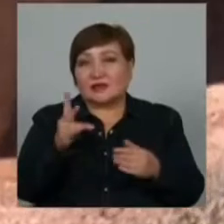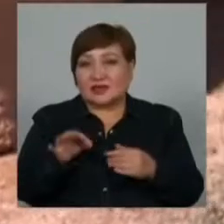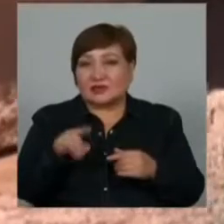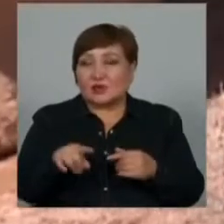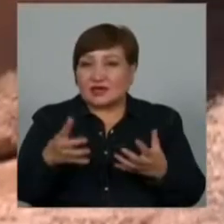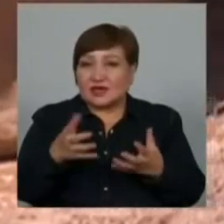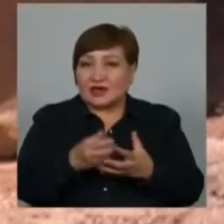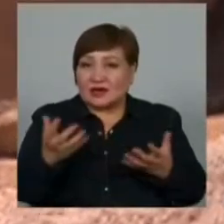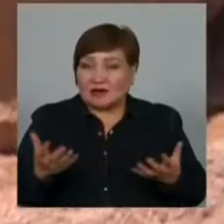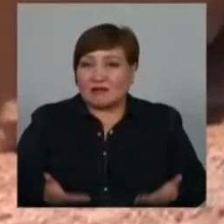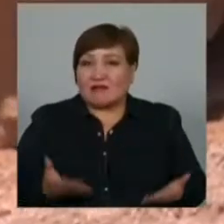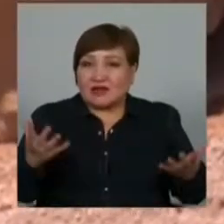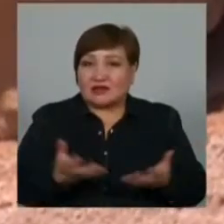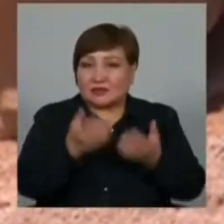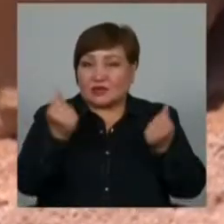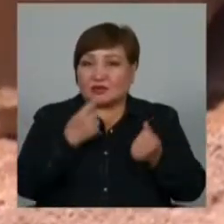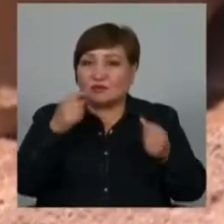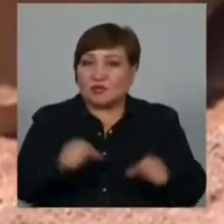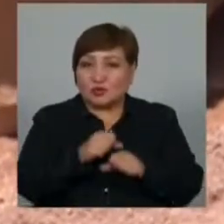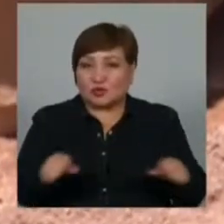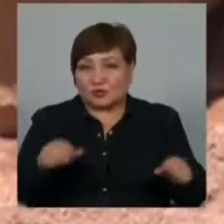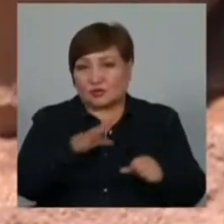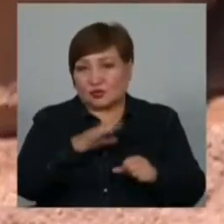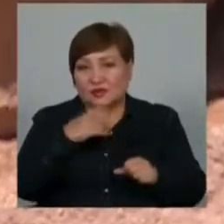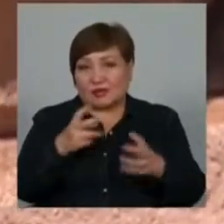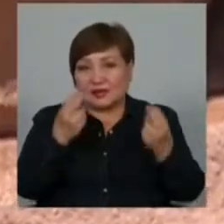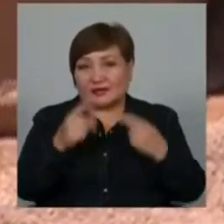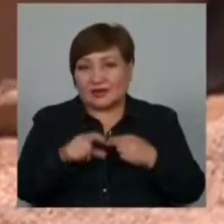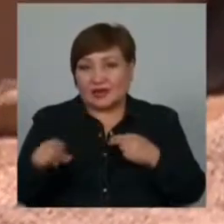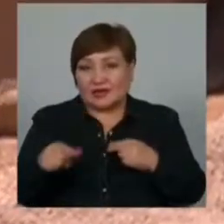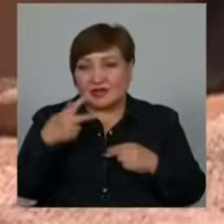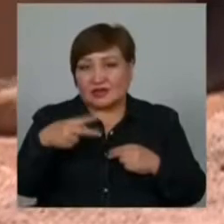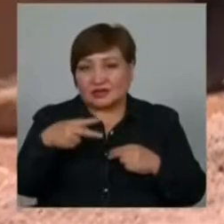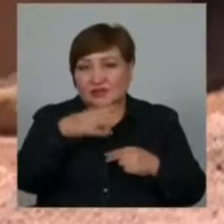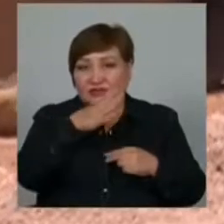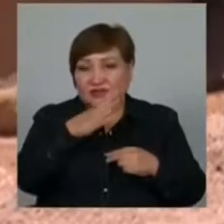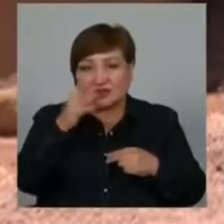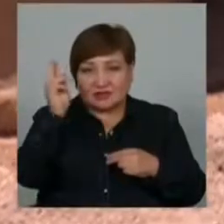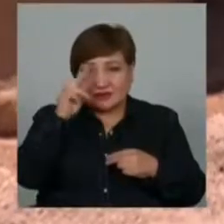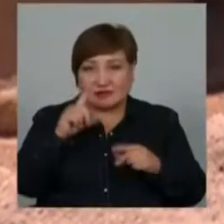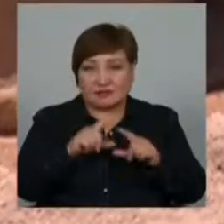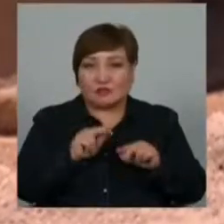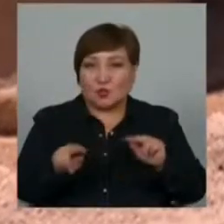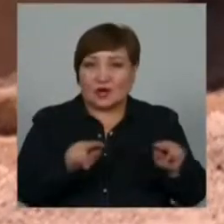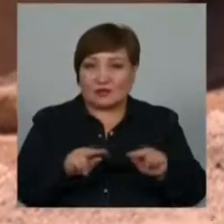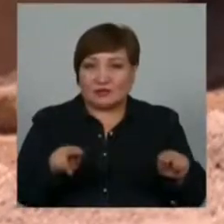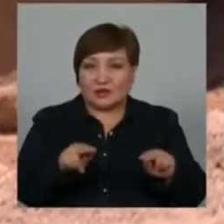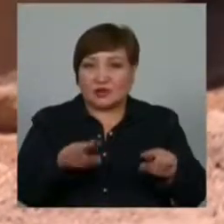қалу мүмкін болмады дейді мамандар. Ал 26 жасар деп мұғалімі оқиға орнында тіл тартпай